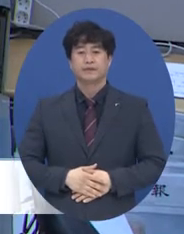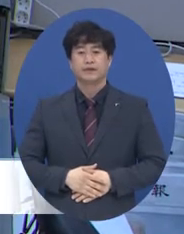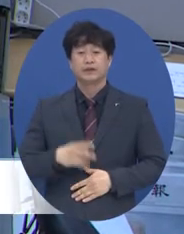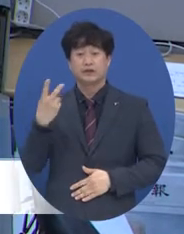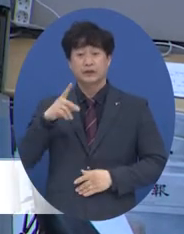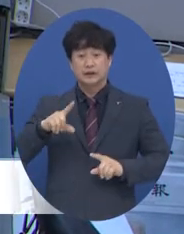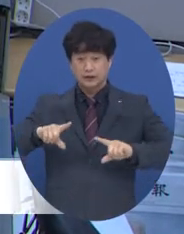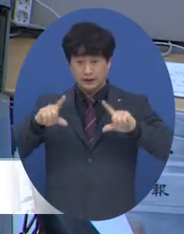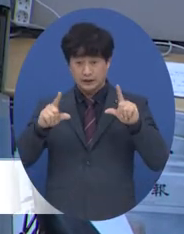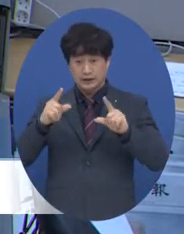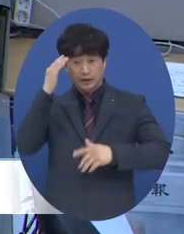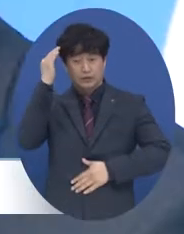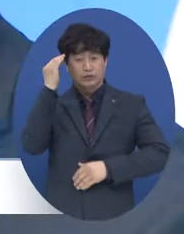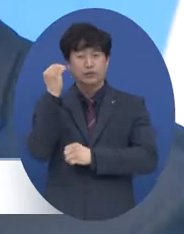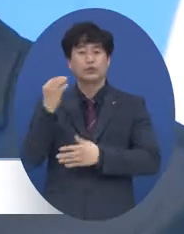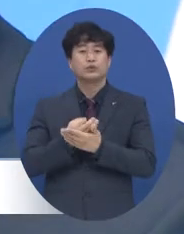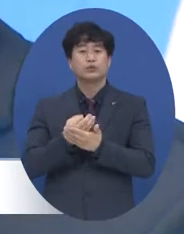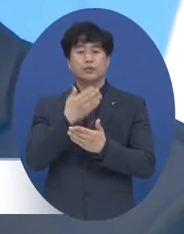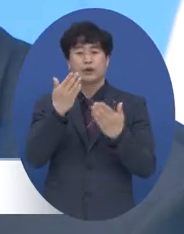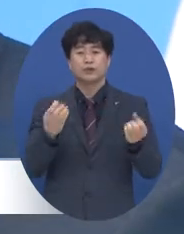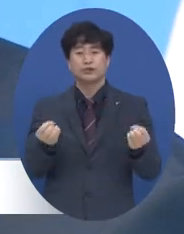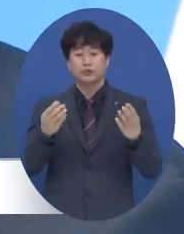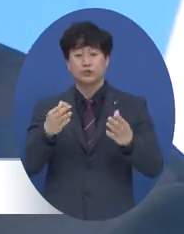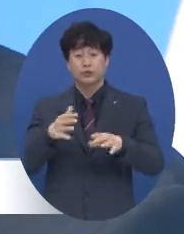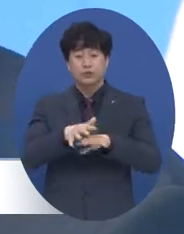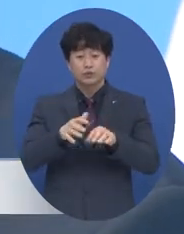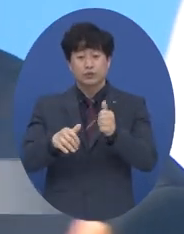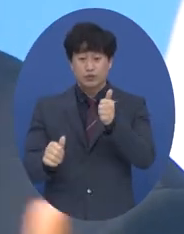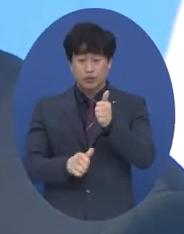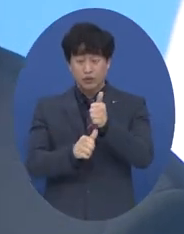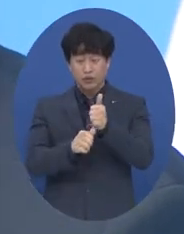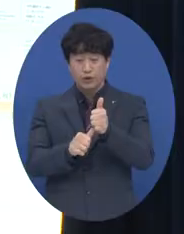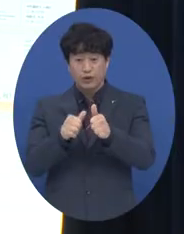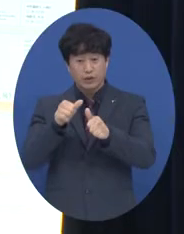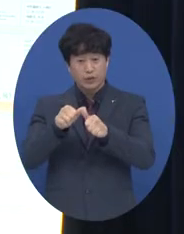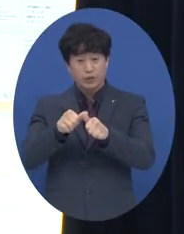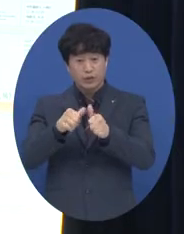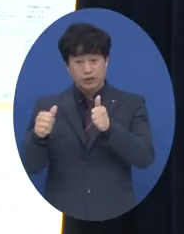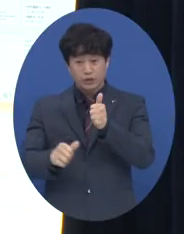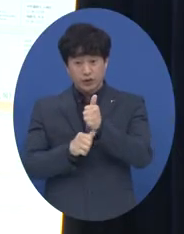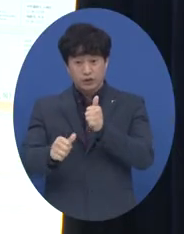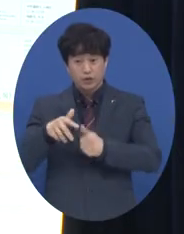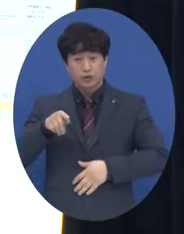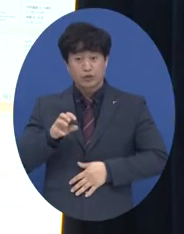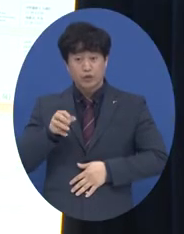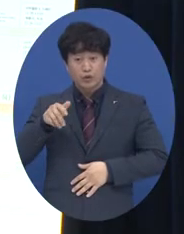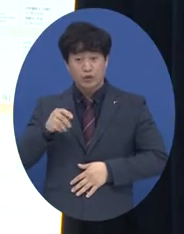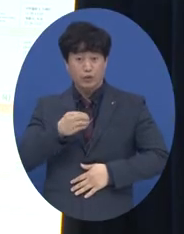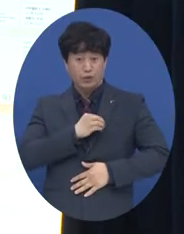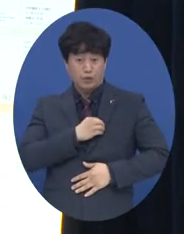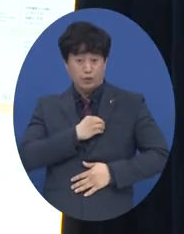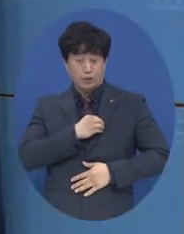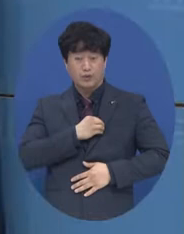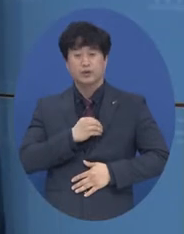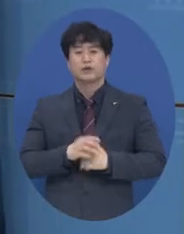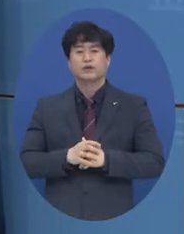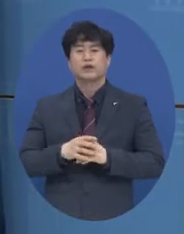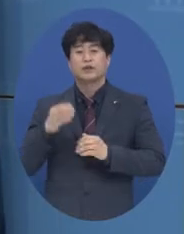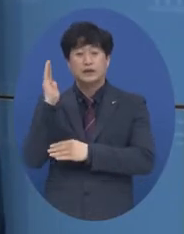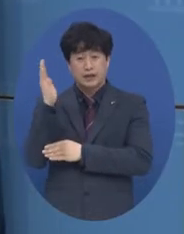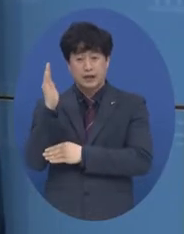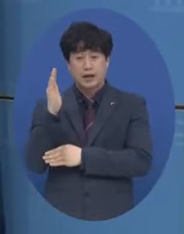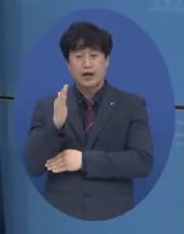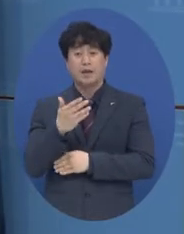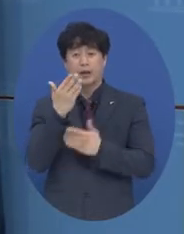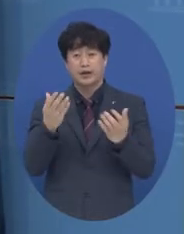2011 대한민국 기본소득 박람회 조직위원회 자문위원장 인 청송 업 국회의원이 국회 소통 관에서 기자회견을 열고 박람회 개최